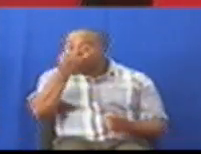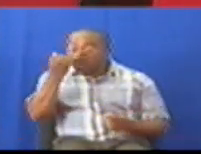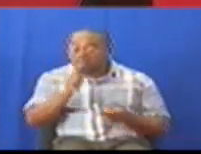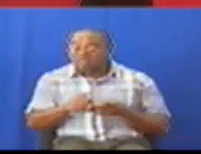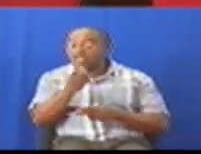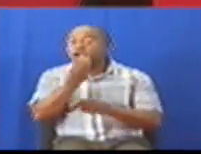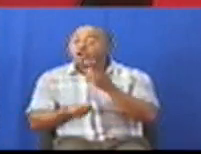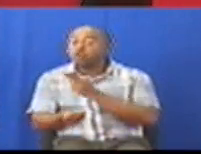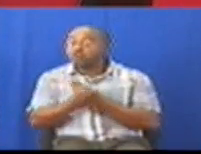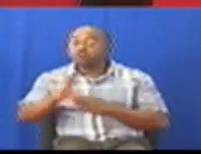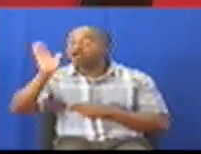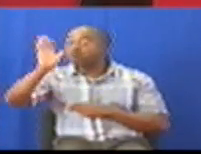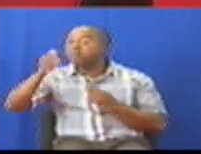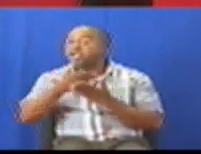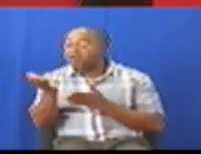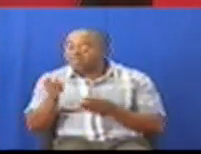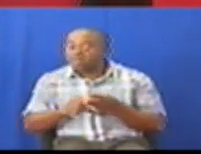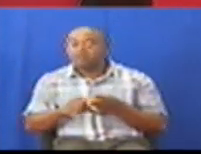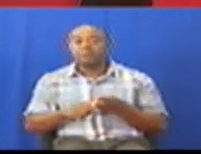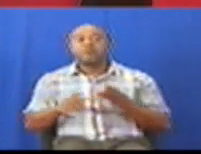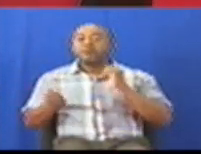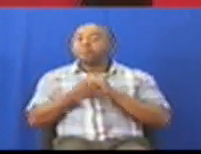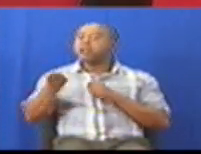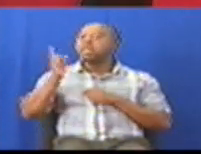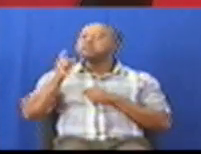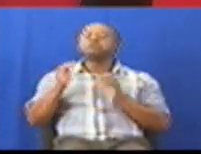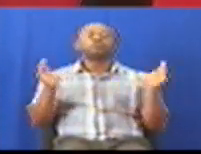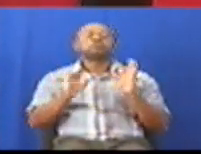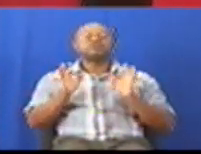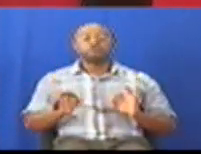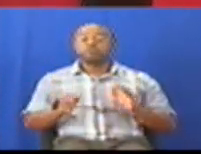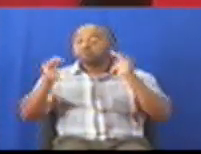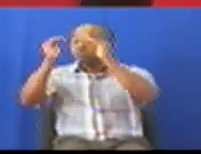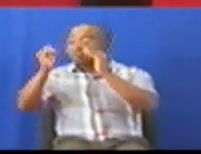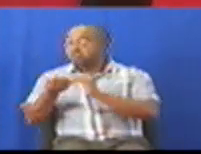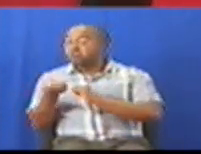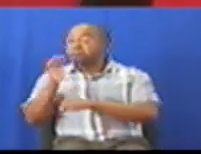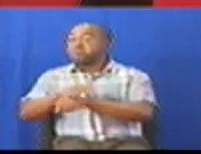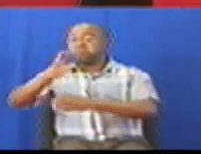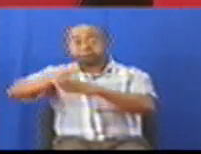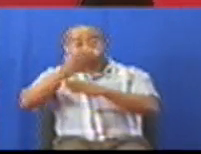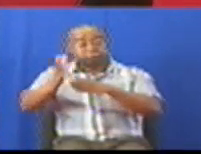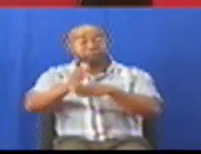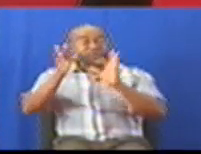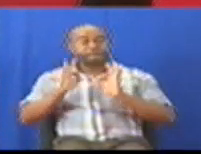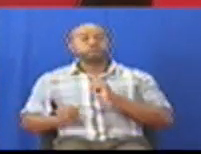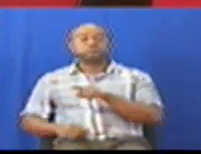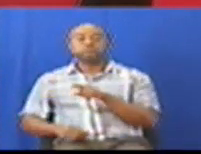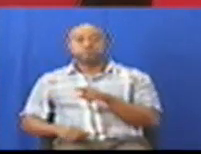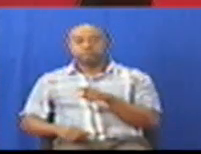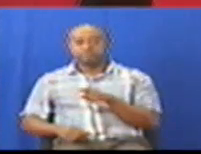rushwa nchini kwa heli, maliasili zetu zimetunzwa vizuri, miundombinu inajengwa kwa nguvu zote. Kwa